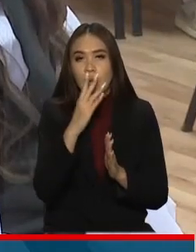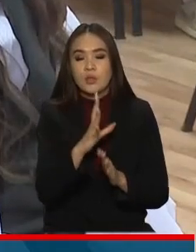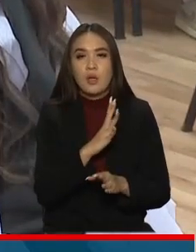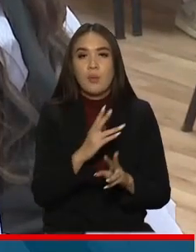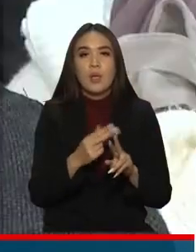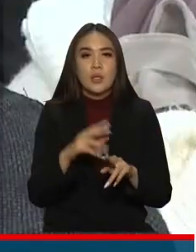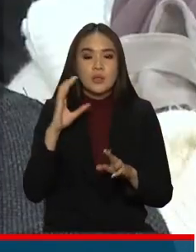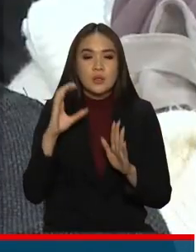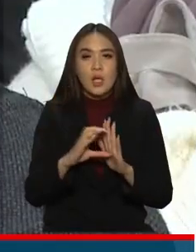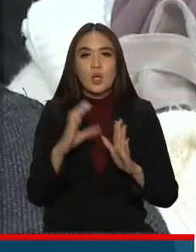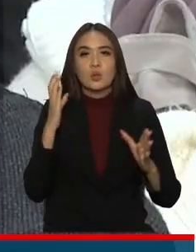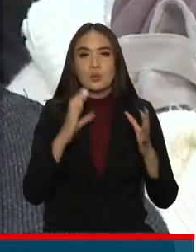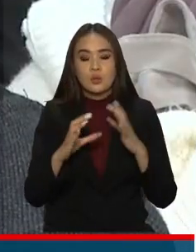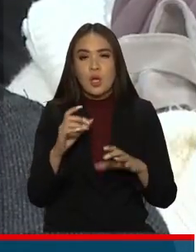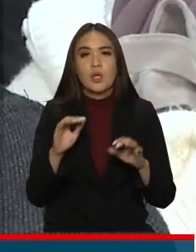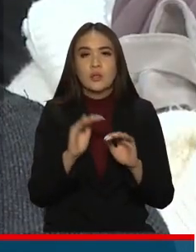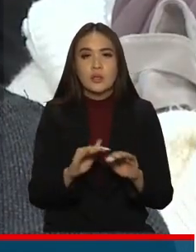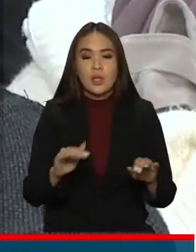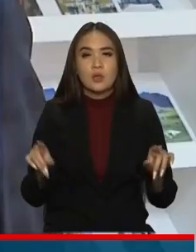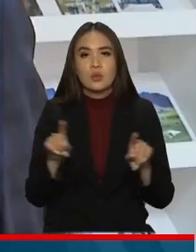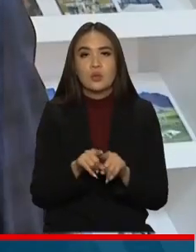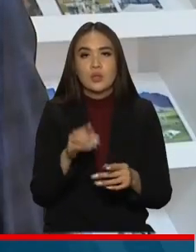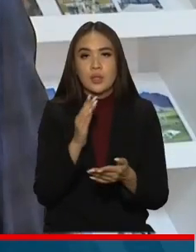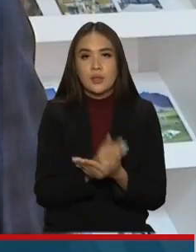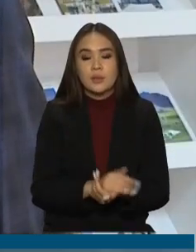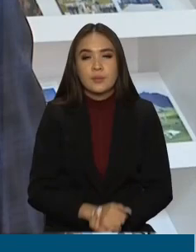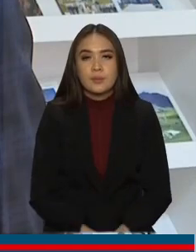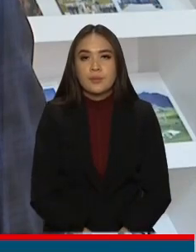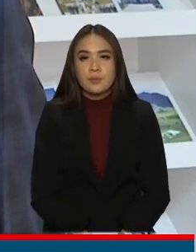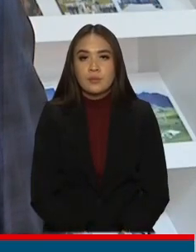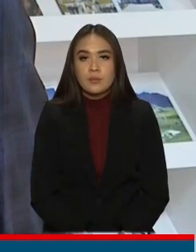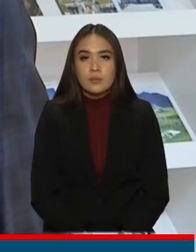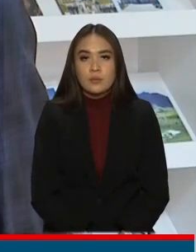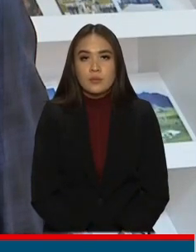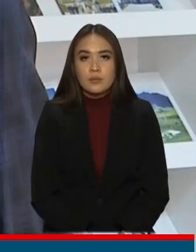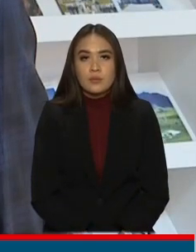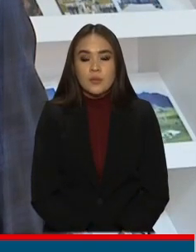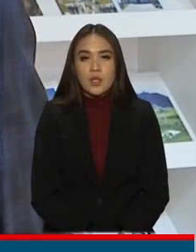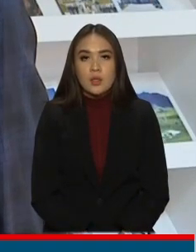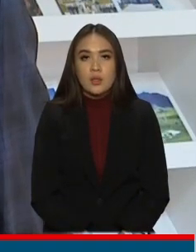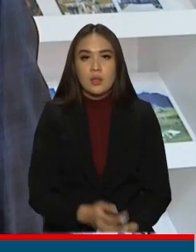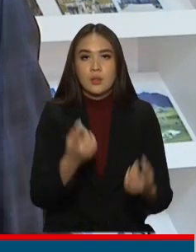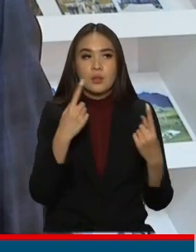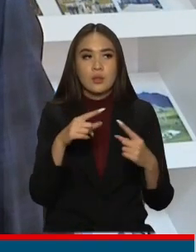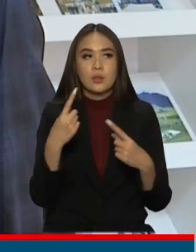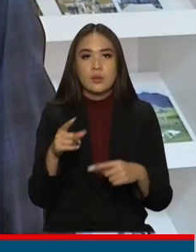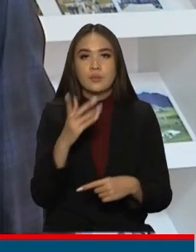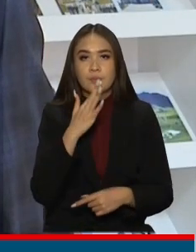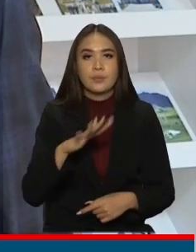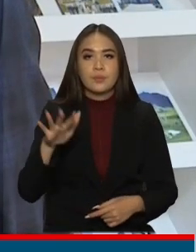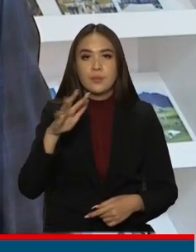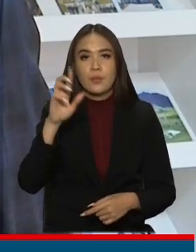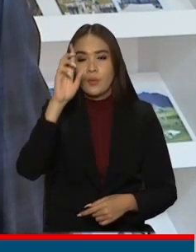қатарында студенттермен қатар оқушылар да бар. Өз ойым Өзге ұлт өкілдерін мемлекеттік